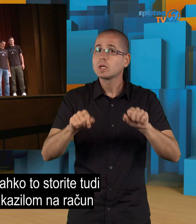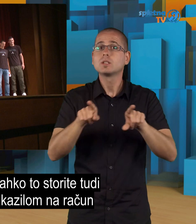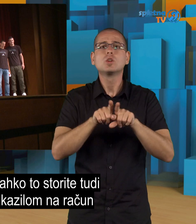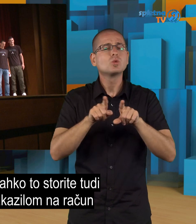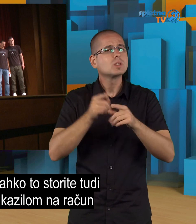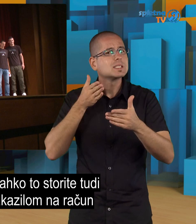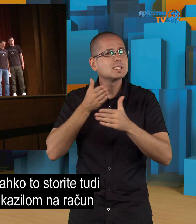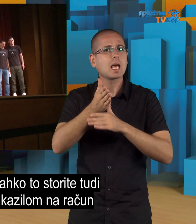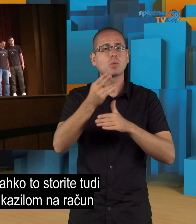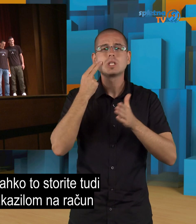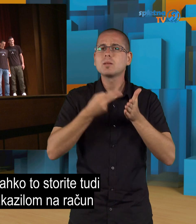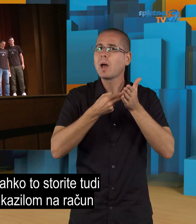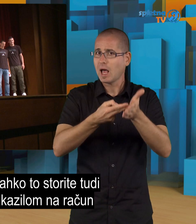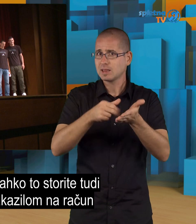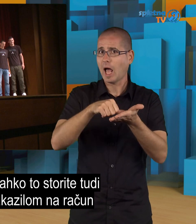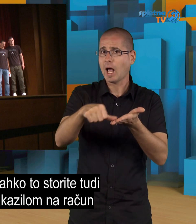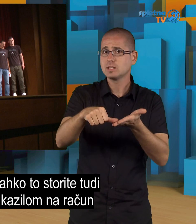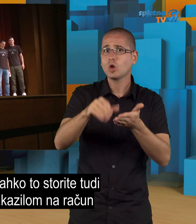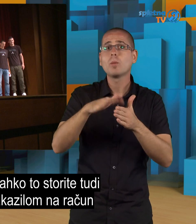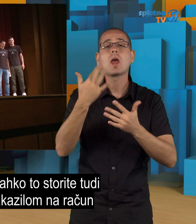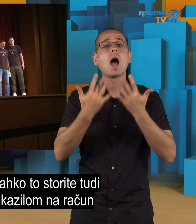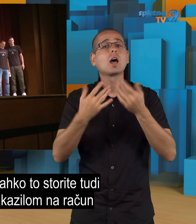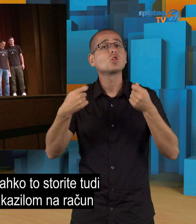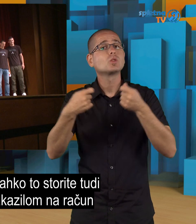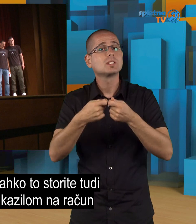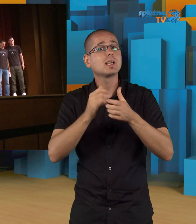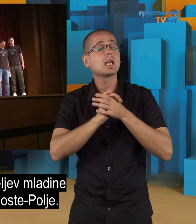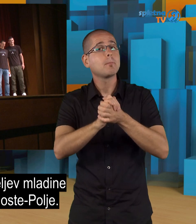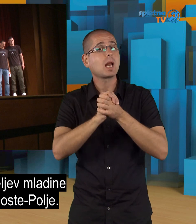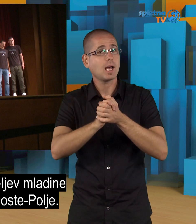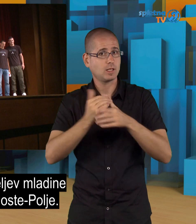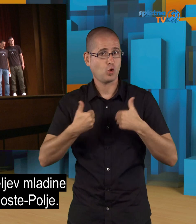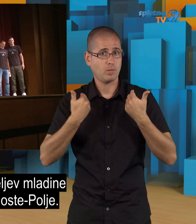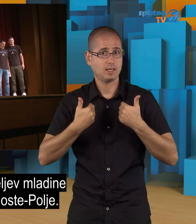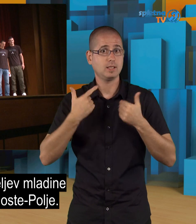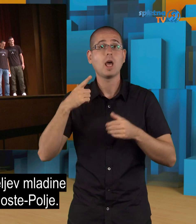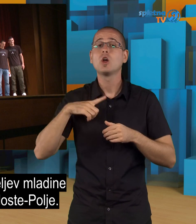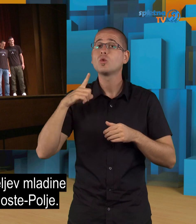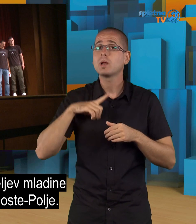z neposrednim nakazilom na račun Zveze prijateljev mladine Ljubljana Moste Polje.